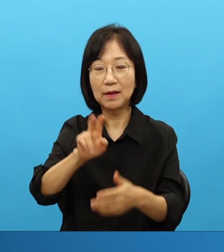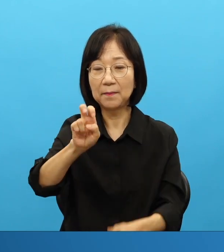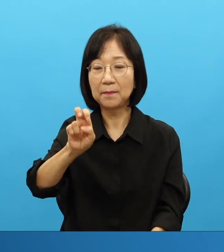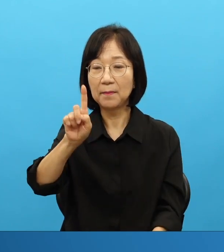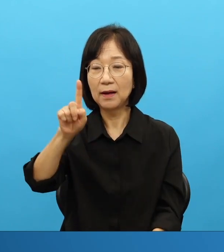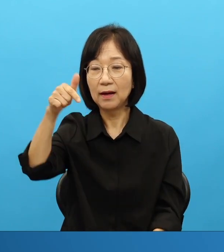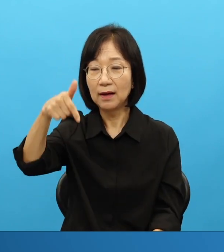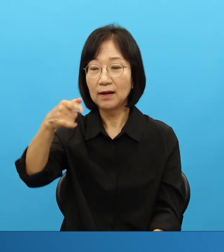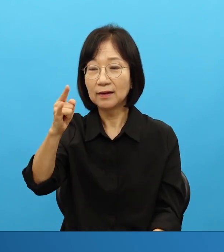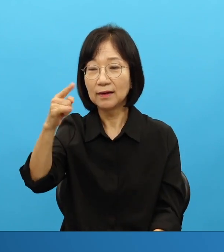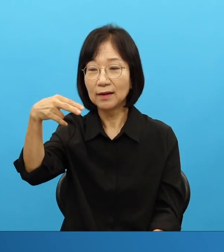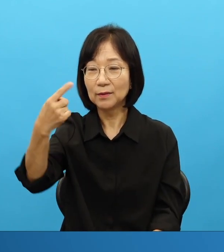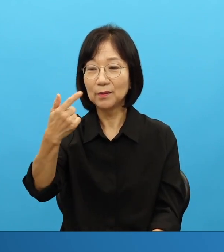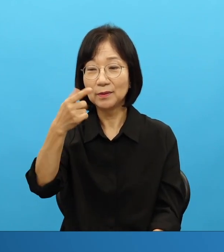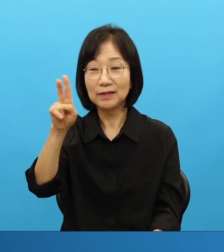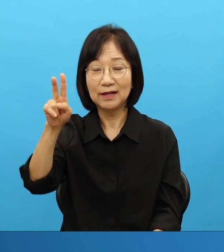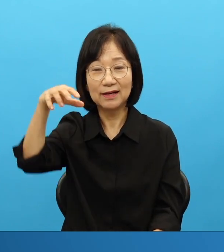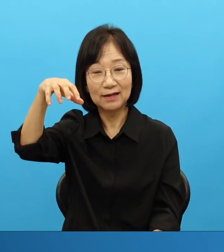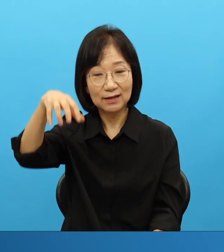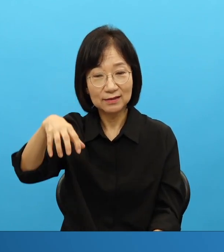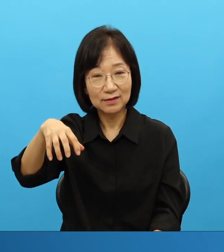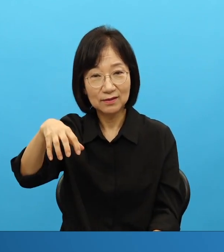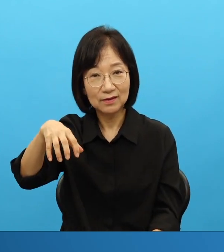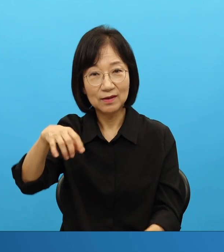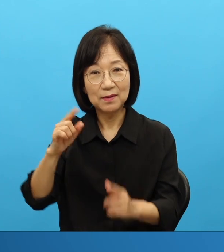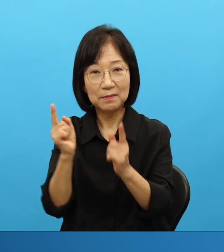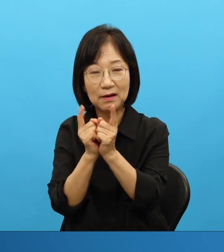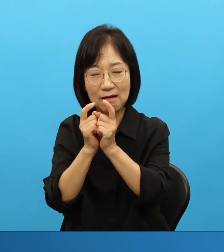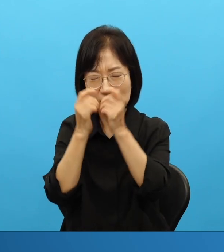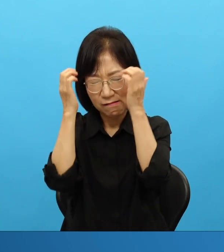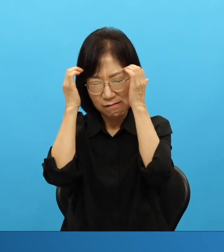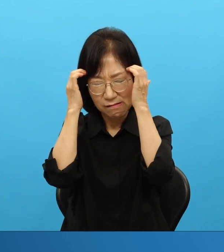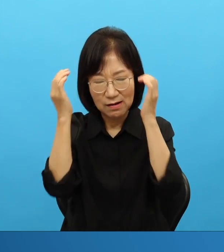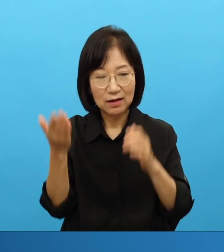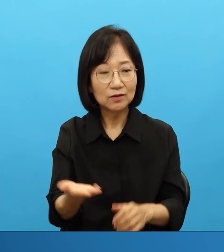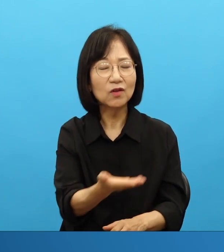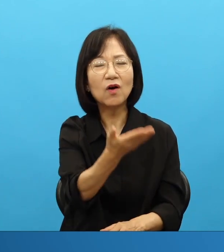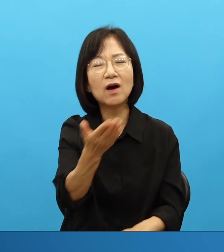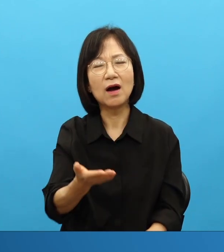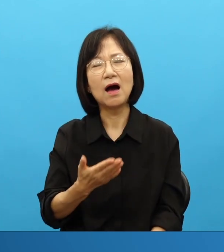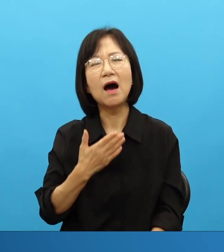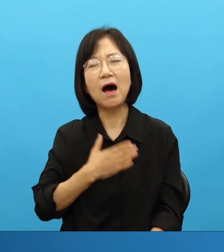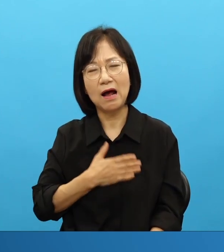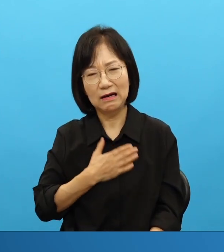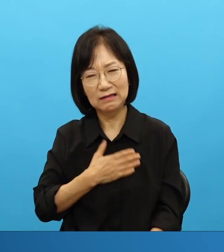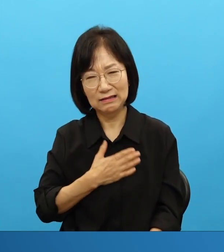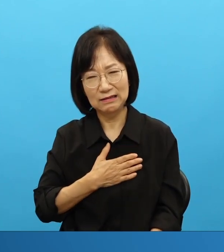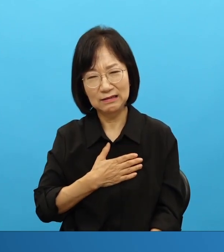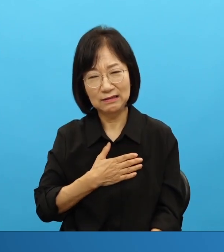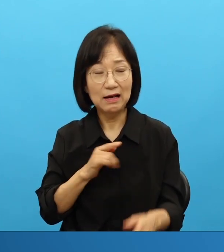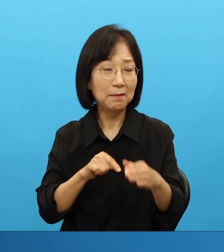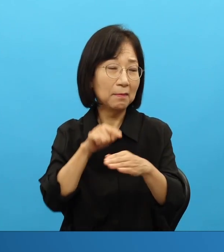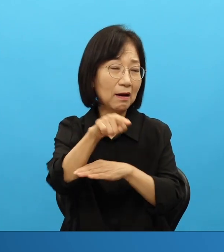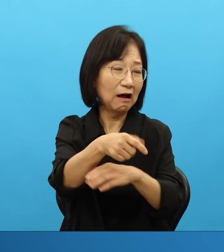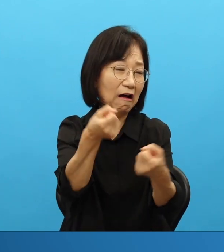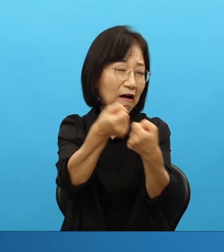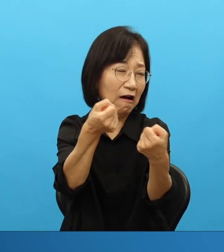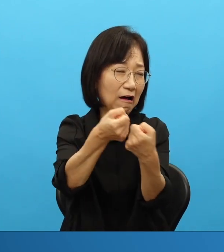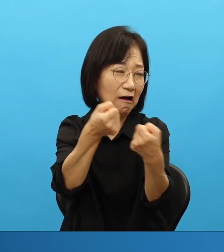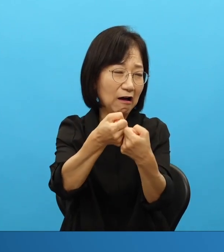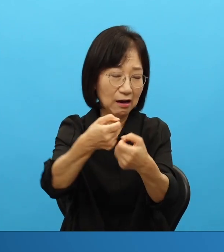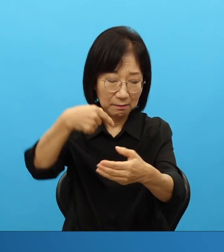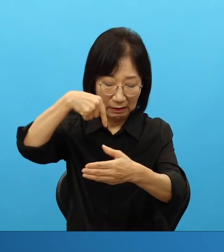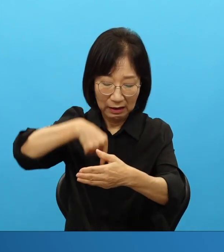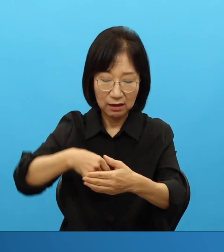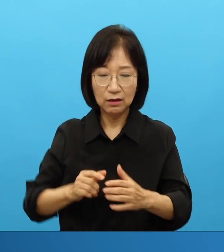마게도냐에서 당한 환난을 너희가 알지만은 밖으로는 다툼이요 안으로는 두려움이었다. It